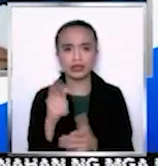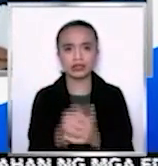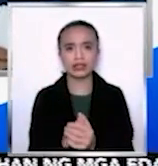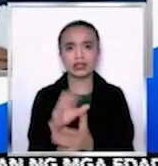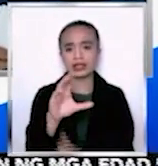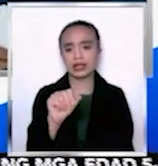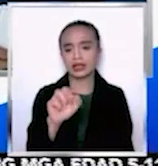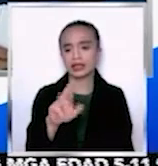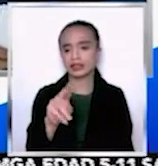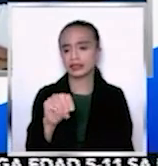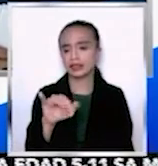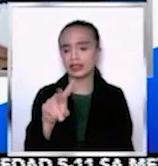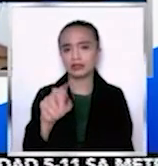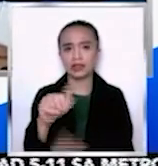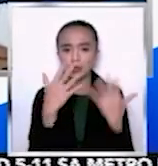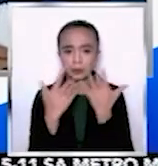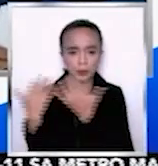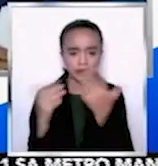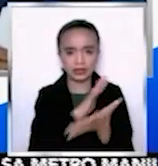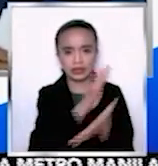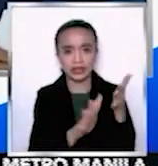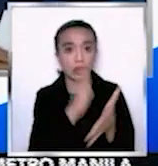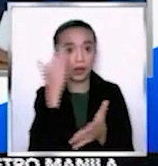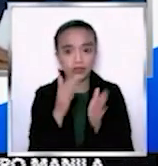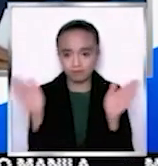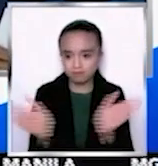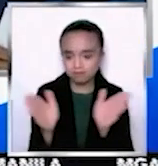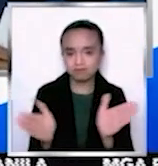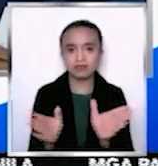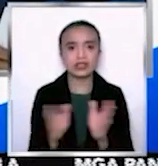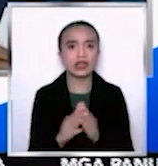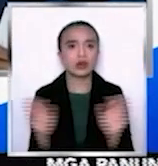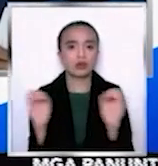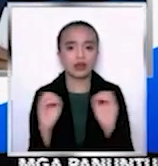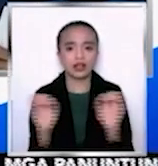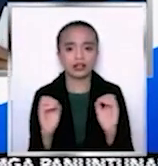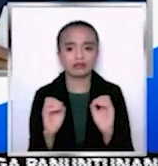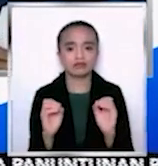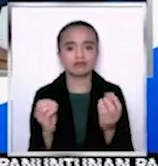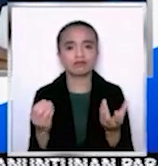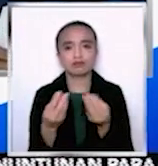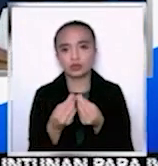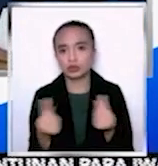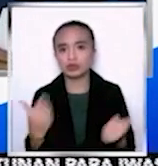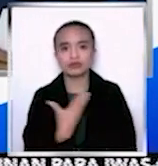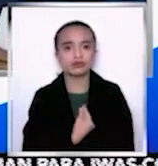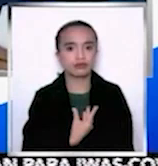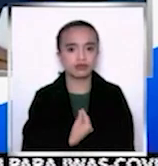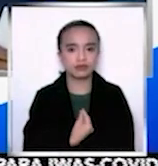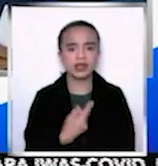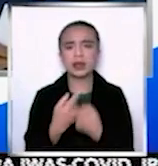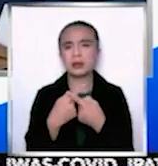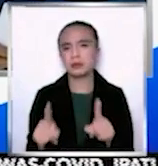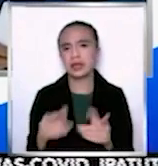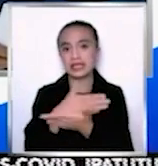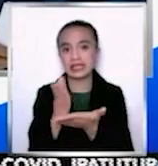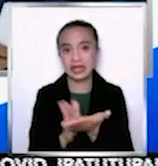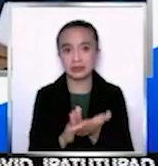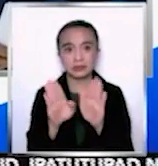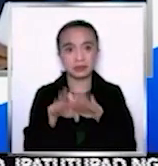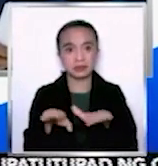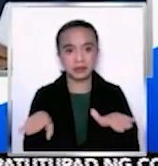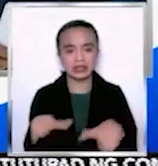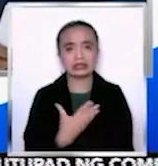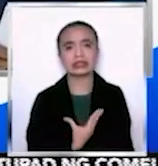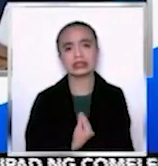para mainganyo at mawala ang takot sa ineksyon ng mga bata. Pero may ilang bata pa rin hindi maiwasan ang mangamba. Pagtiyak naman